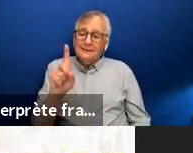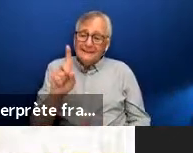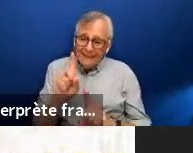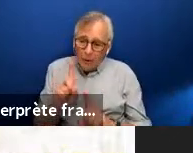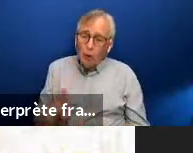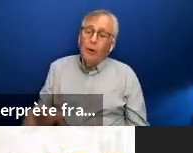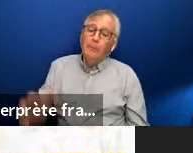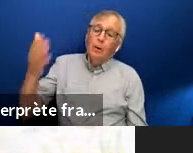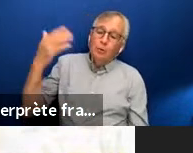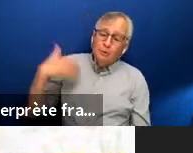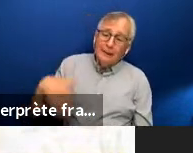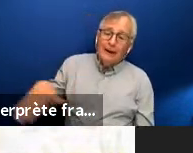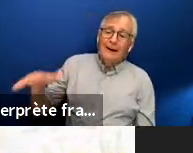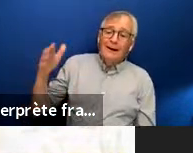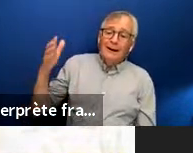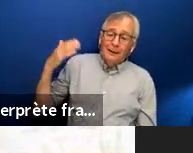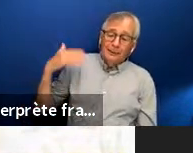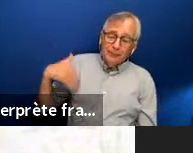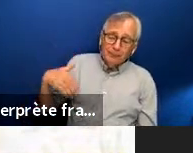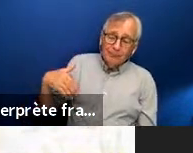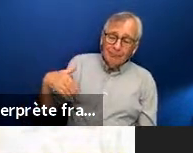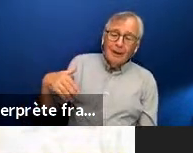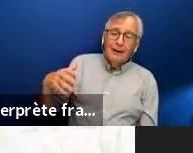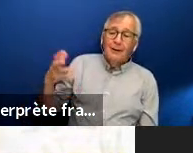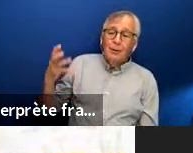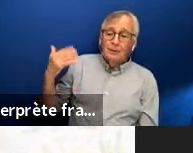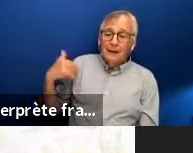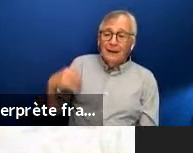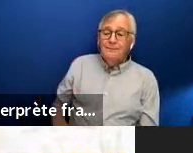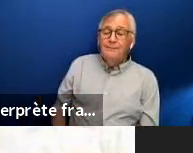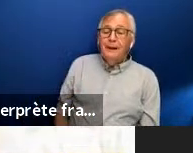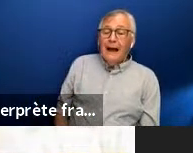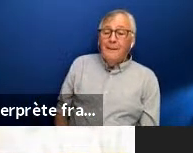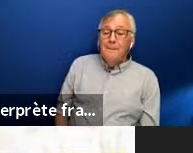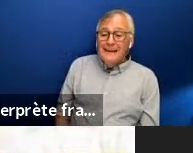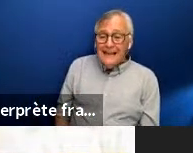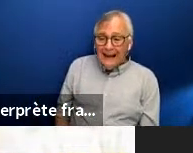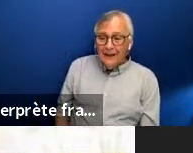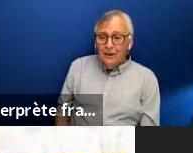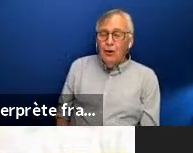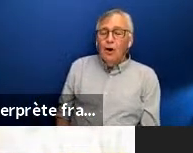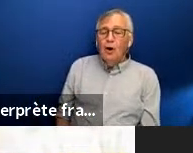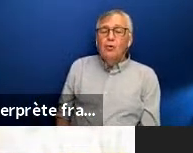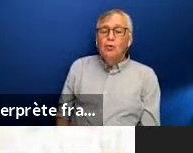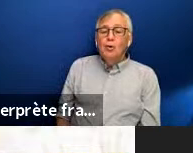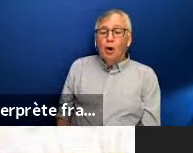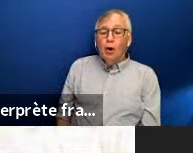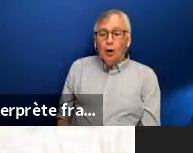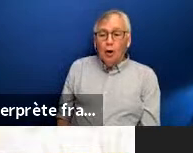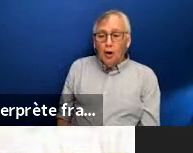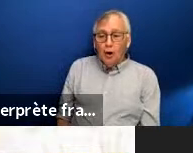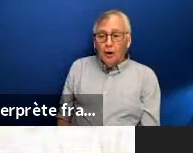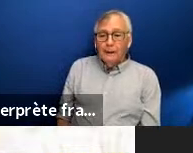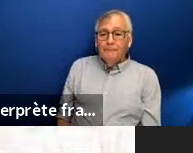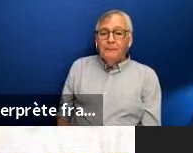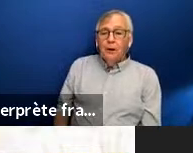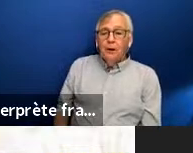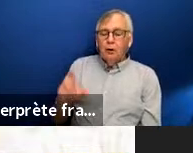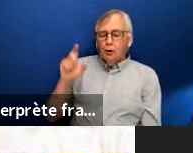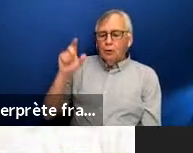Parce que si on remonte à longtemps, à 1000 ans, il y a eu un